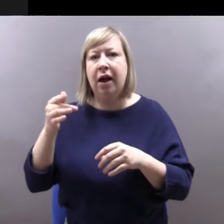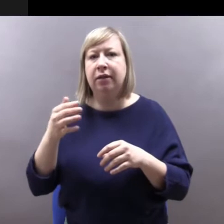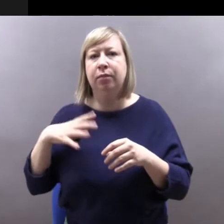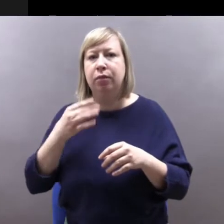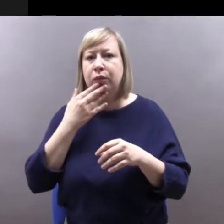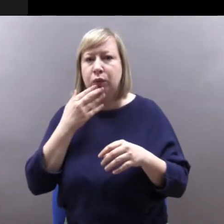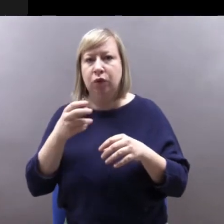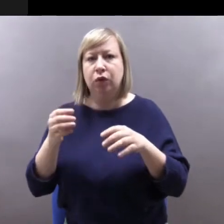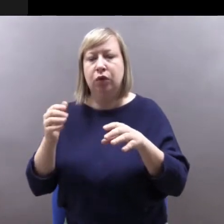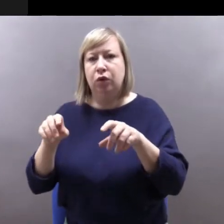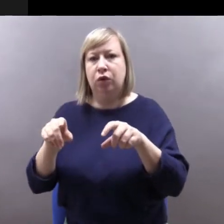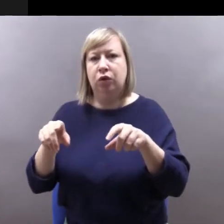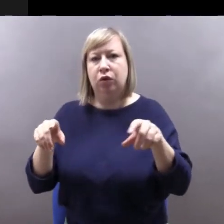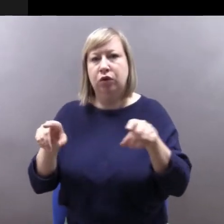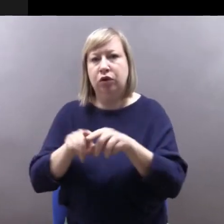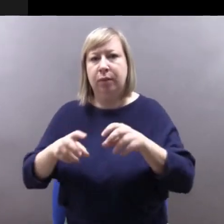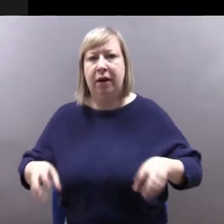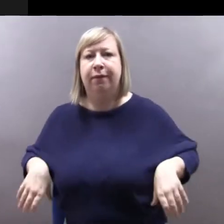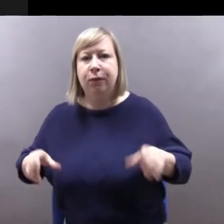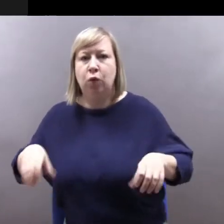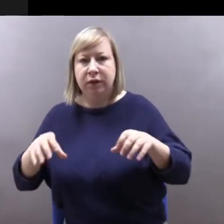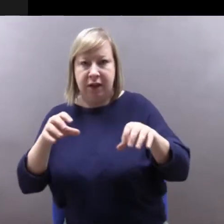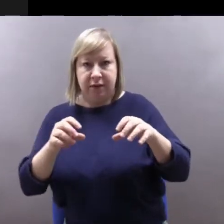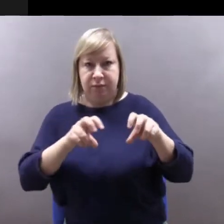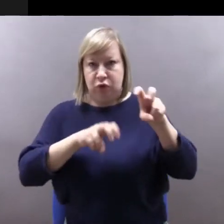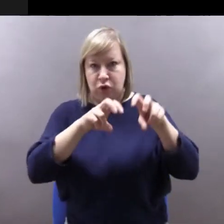przesiąść z wózka na wózek.